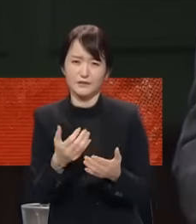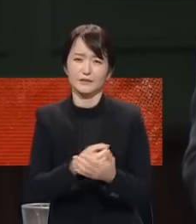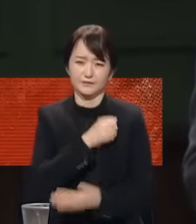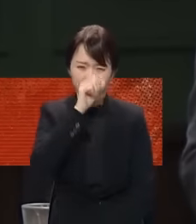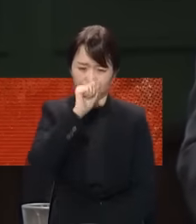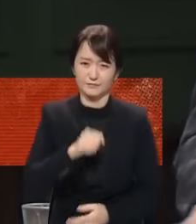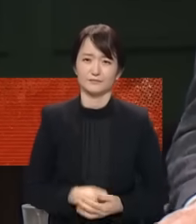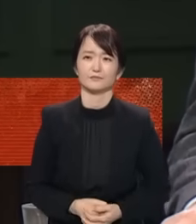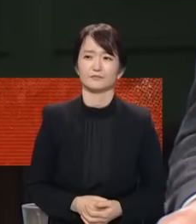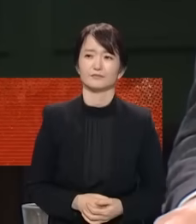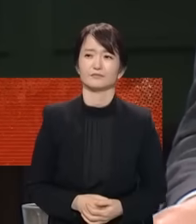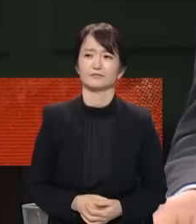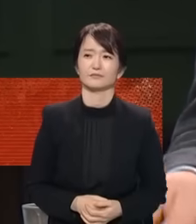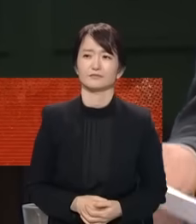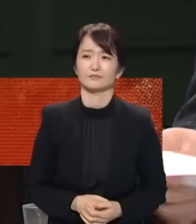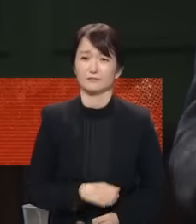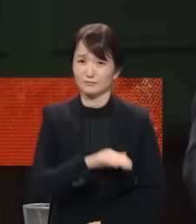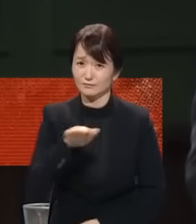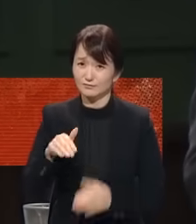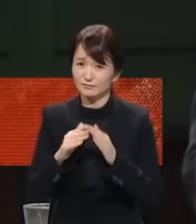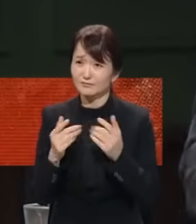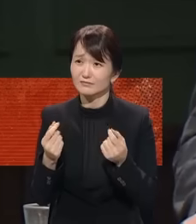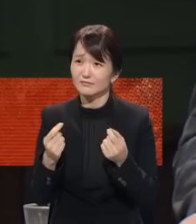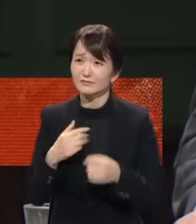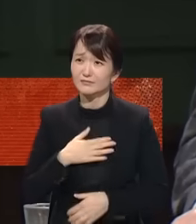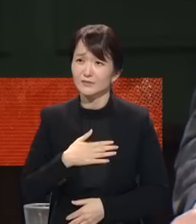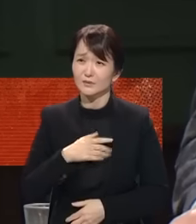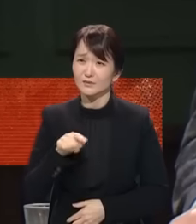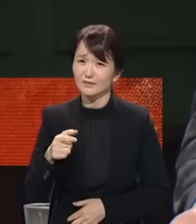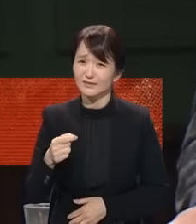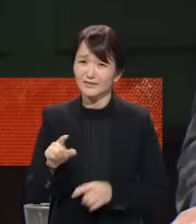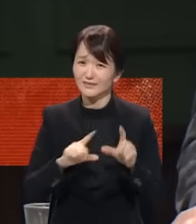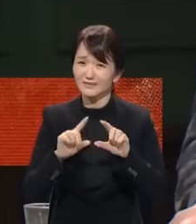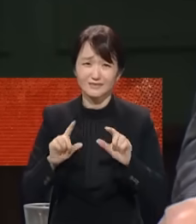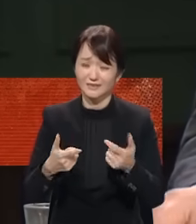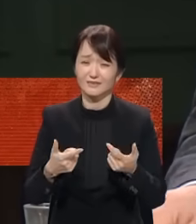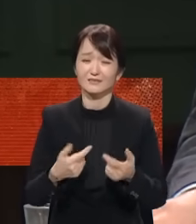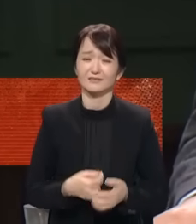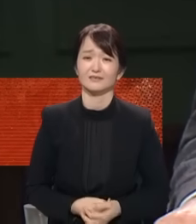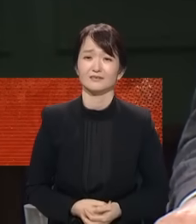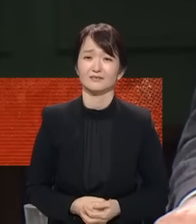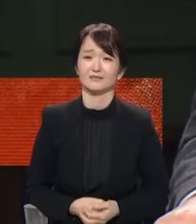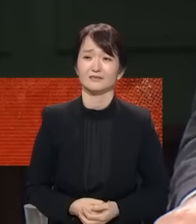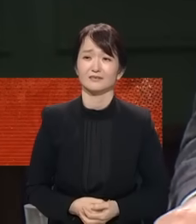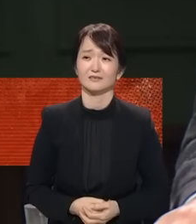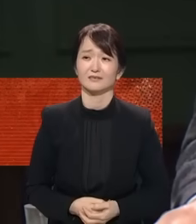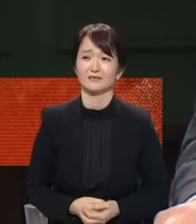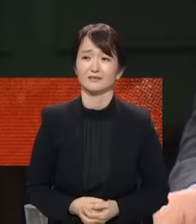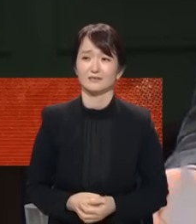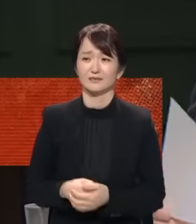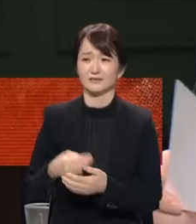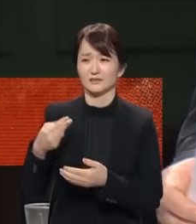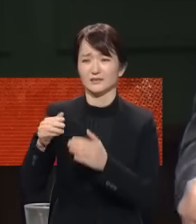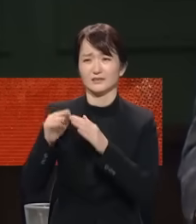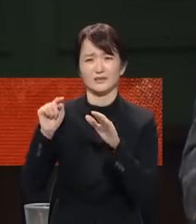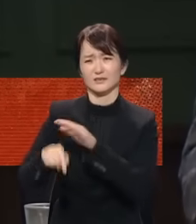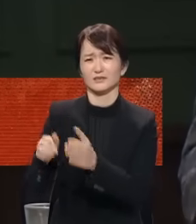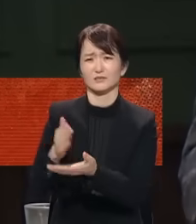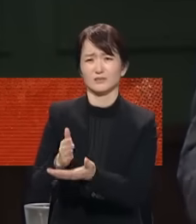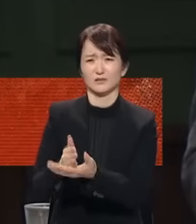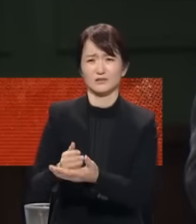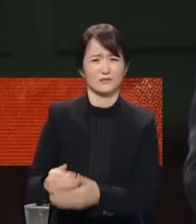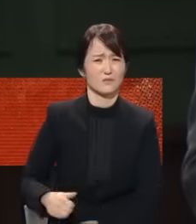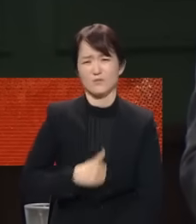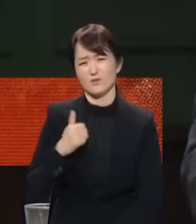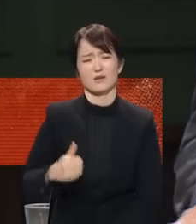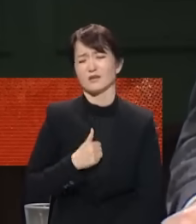하셨습니다. 또 오주환님 이거 우리 집 얘기인데 나만 이렇게 사는 거 아니었나 봐 하셨고요. 부산지수님 가지 마세요 이거 부당대우입니다 화병